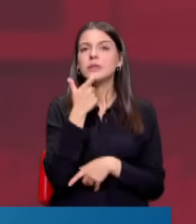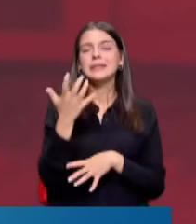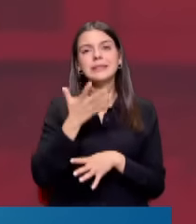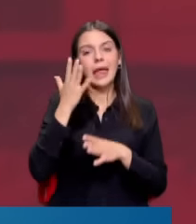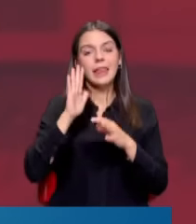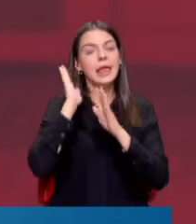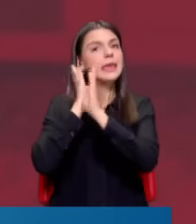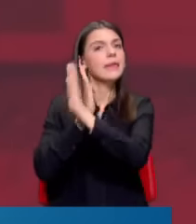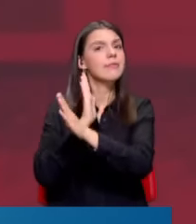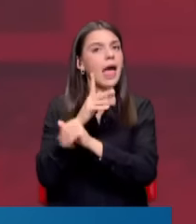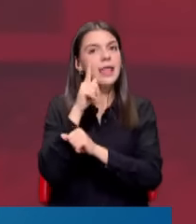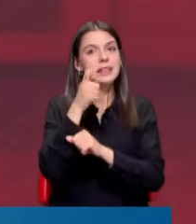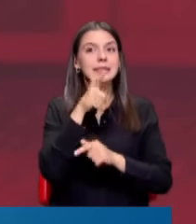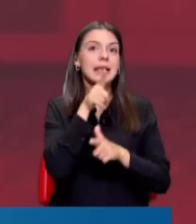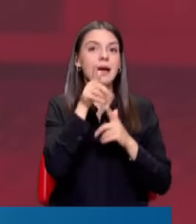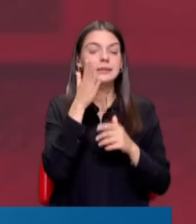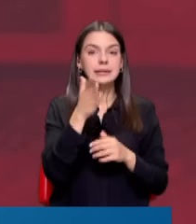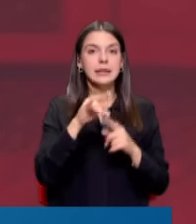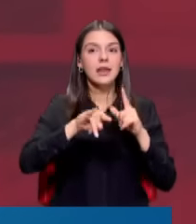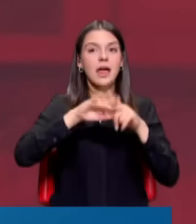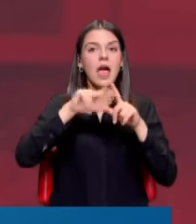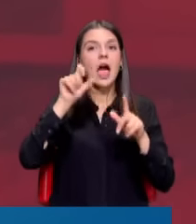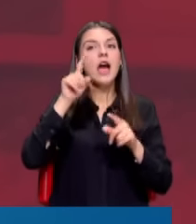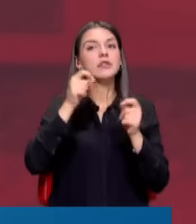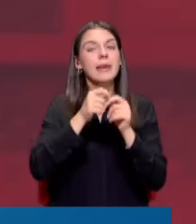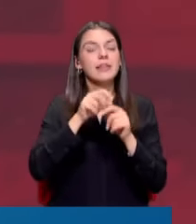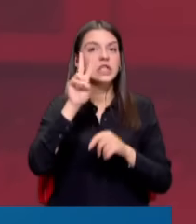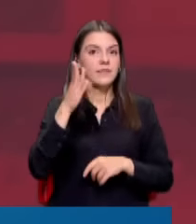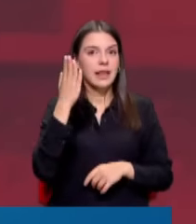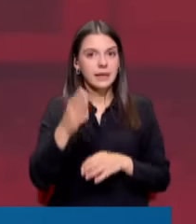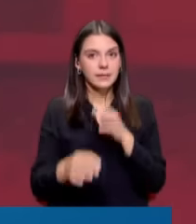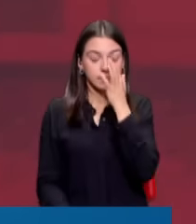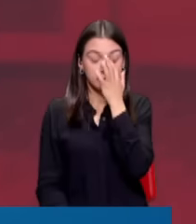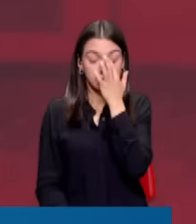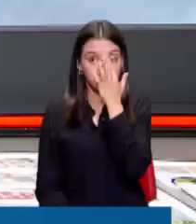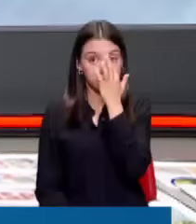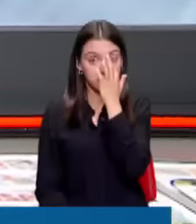ötesine giden bir sestir Hacı Bektaş Veli.